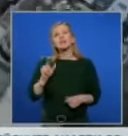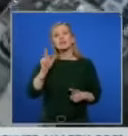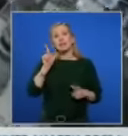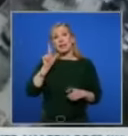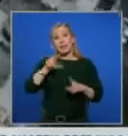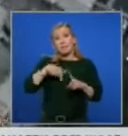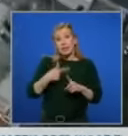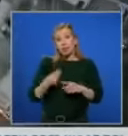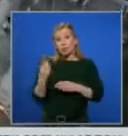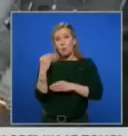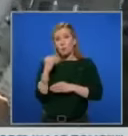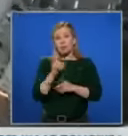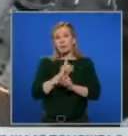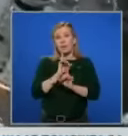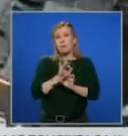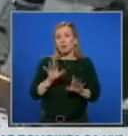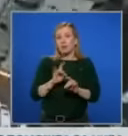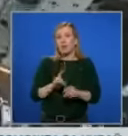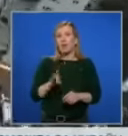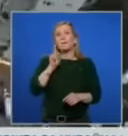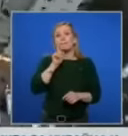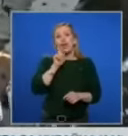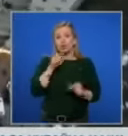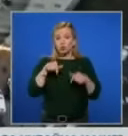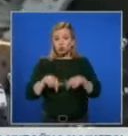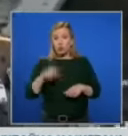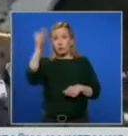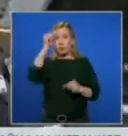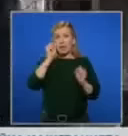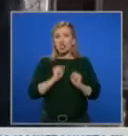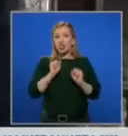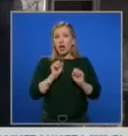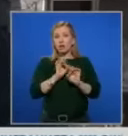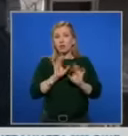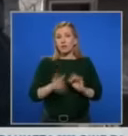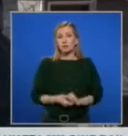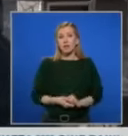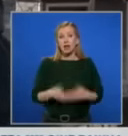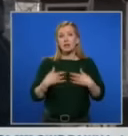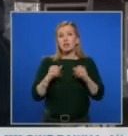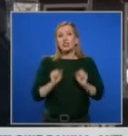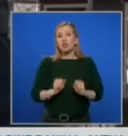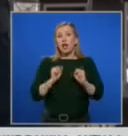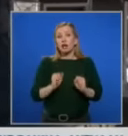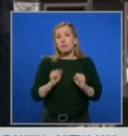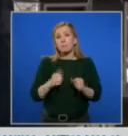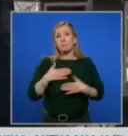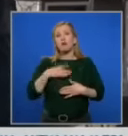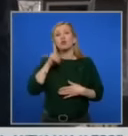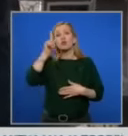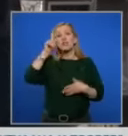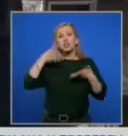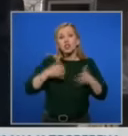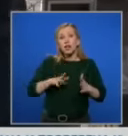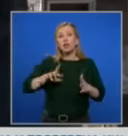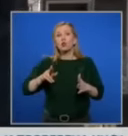Баща й Гюлестан Кенан очаква новините от Турция със свито сърце. С надежда чакам дъщеря ми и другия